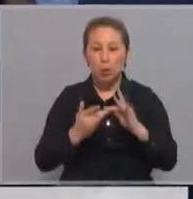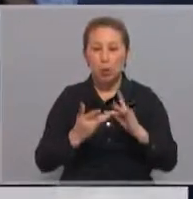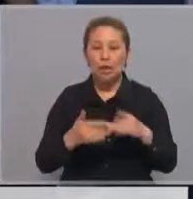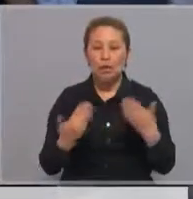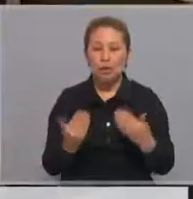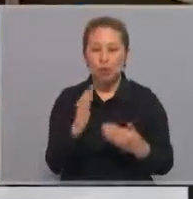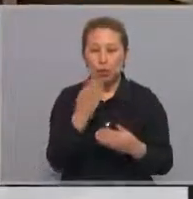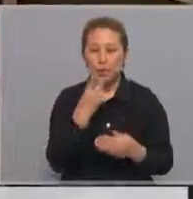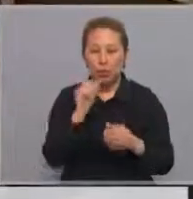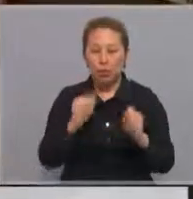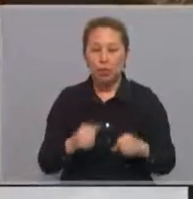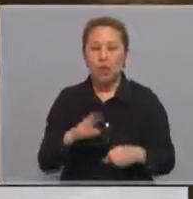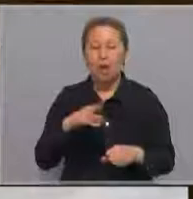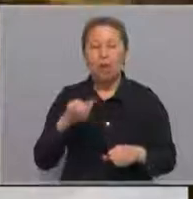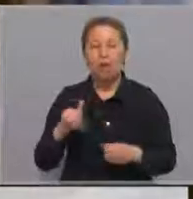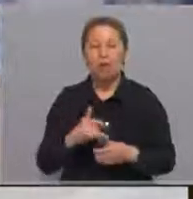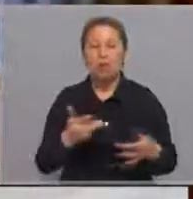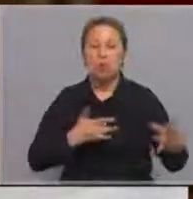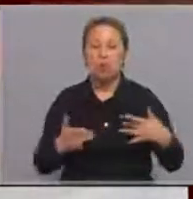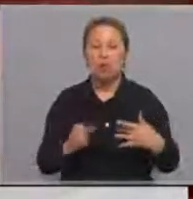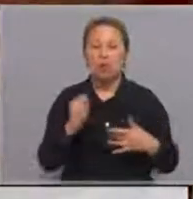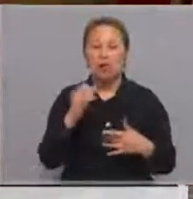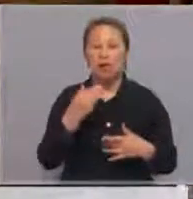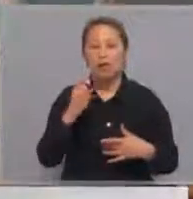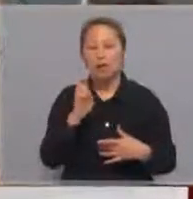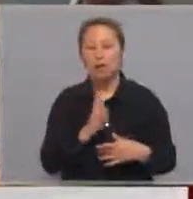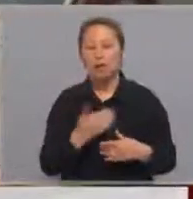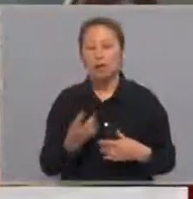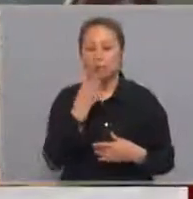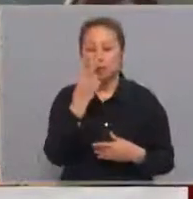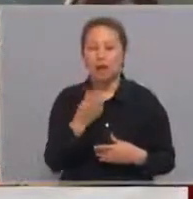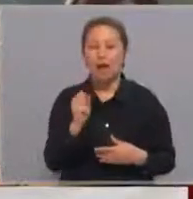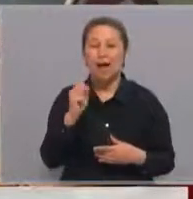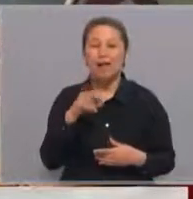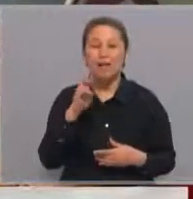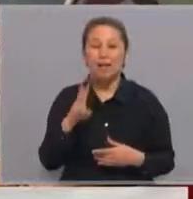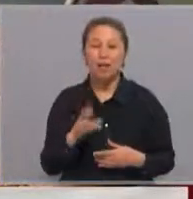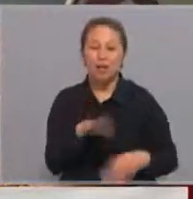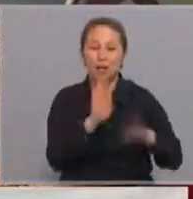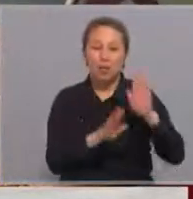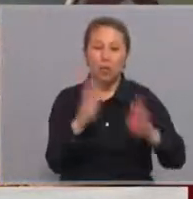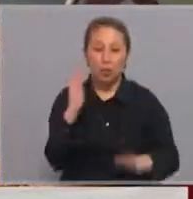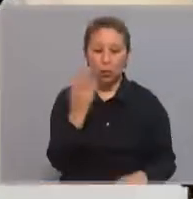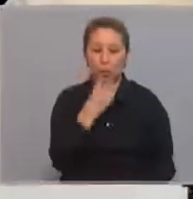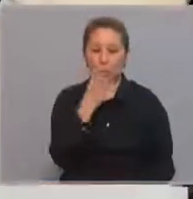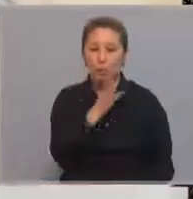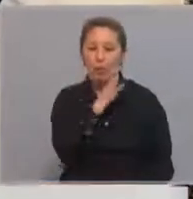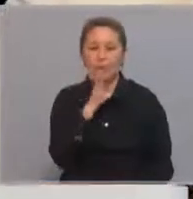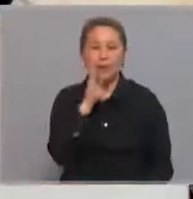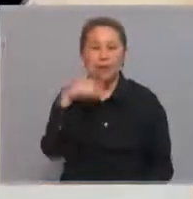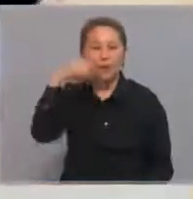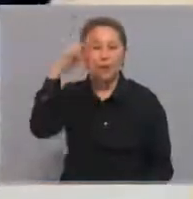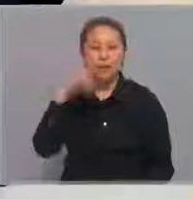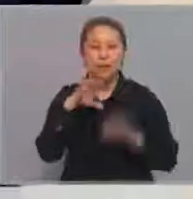форматта өткізіледі. Маңғыстау театры Әлихан Бөкейхановтың мұрасына арналған Әлиханның аманаты қойылымын ұсынады. Аналар қазақтың